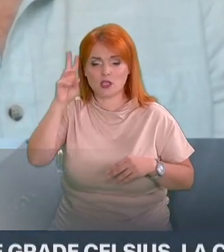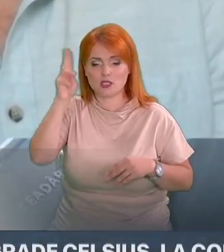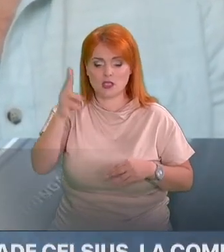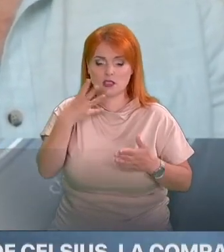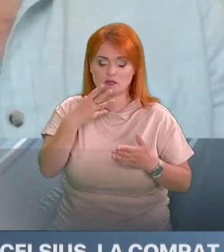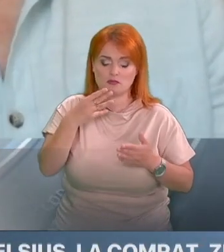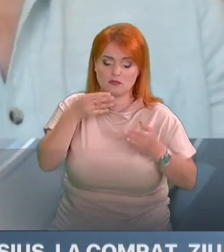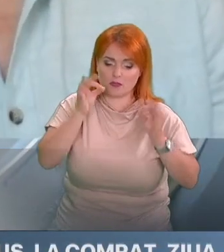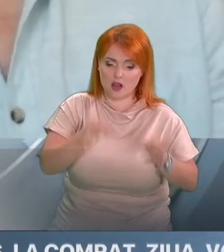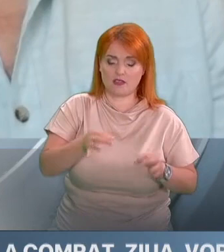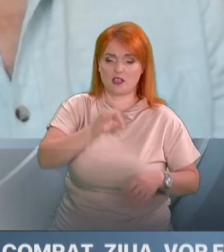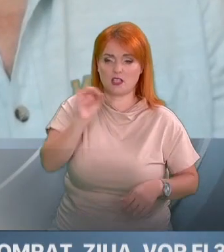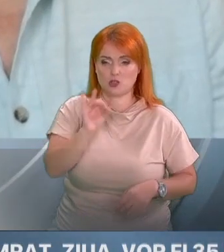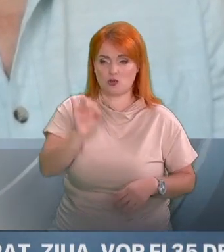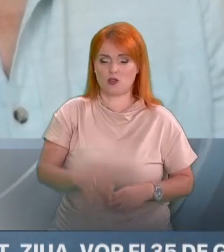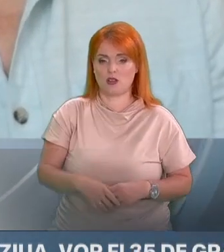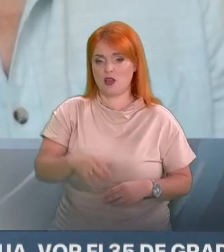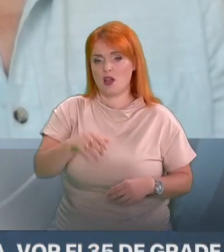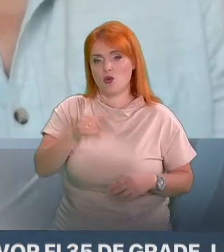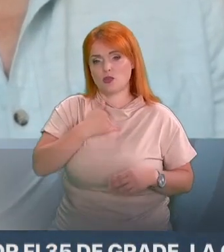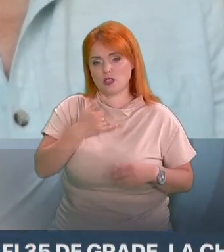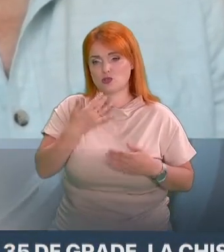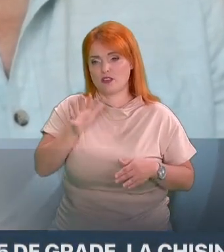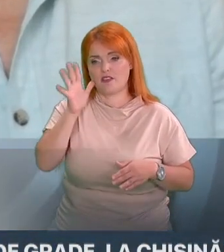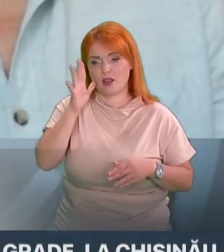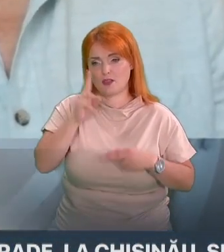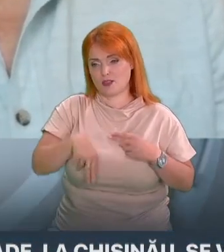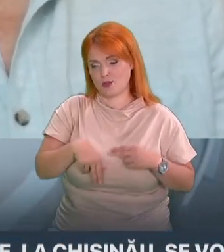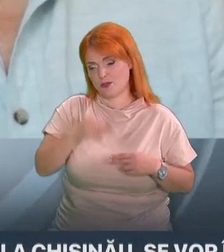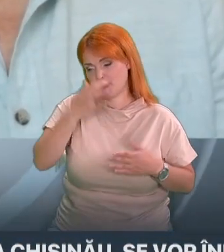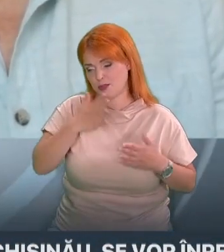să vă întrerup pentru că depășim deja timpul. Vă mulțumesc tare mult pentru această intervenție. Cu dragoste.